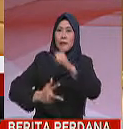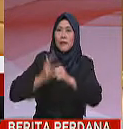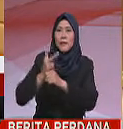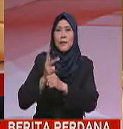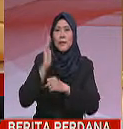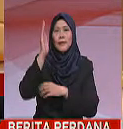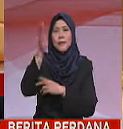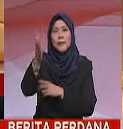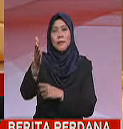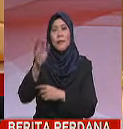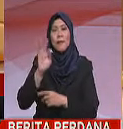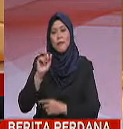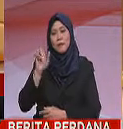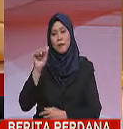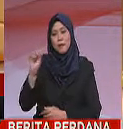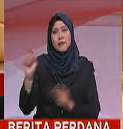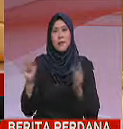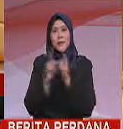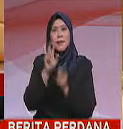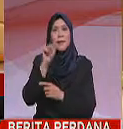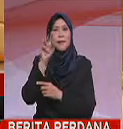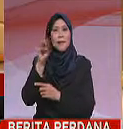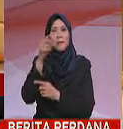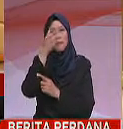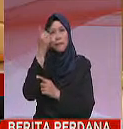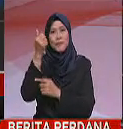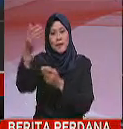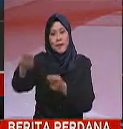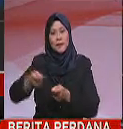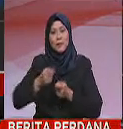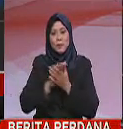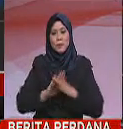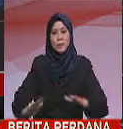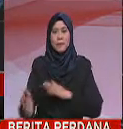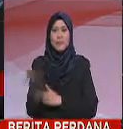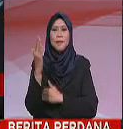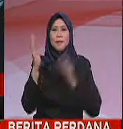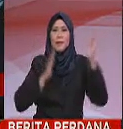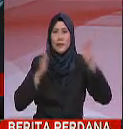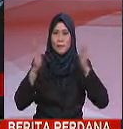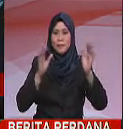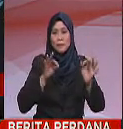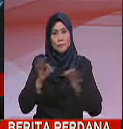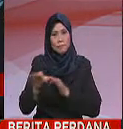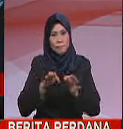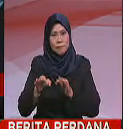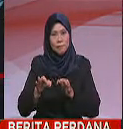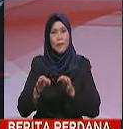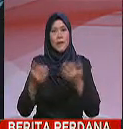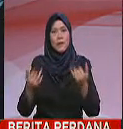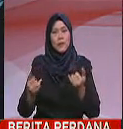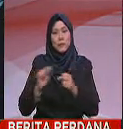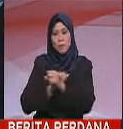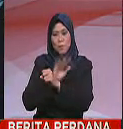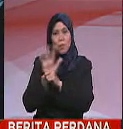akan datang. Ahmad Faris yang ditemui di Angkasa Puri selepas menjadi tetamu Selamat Pagi Malaysia turut menjelaskan di sebalik